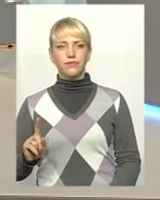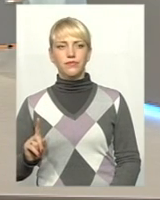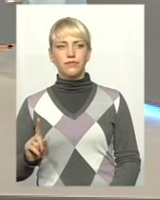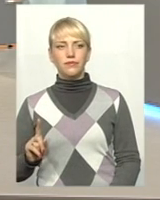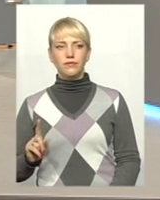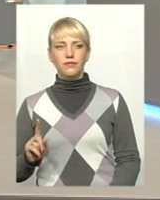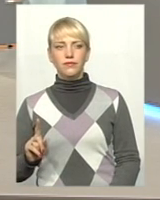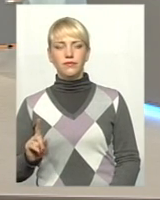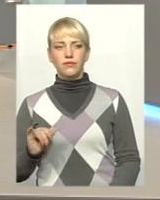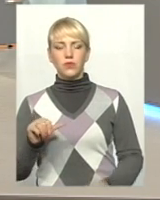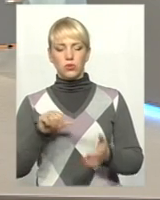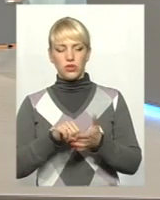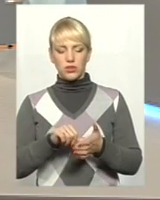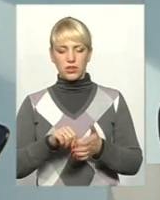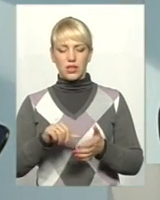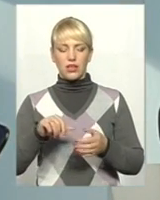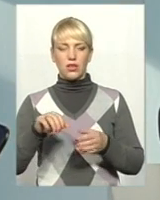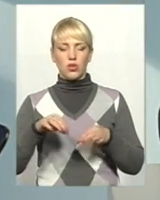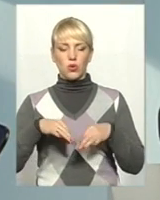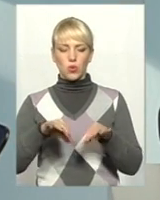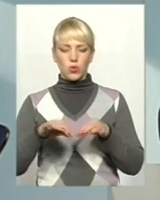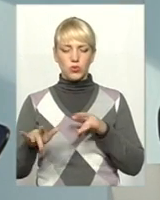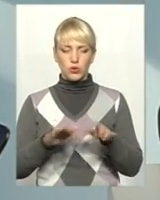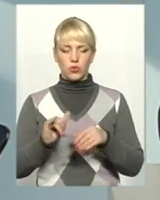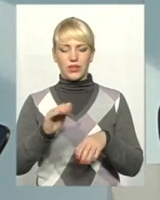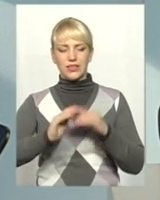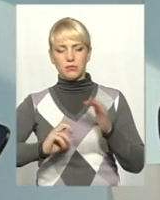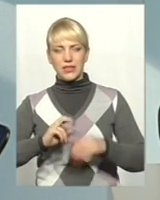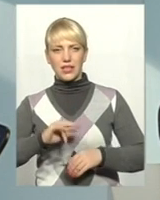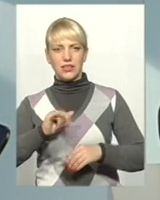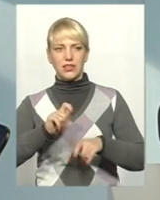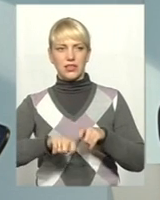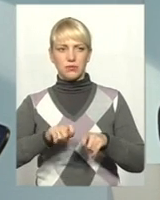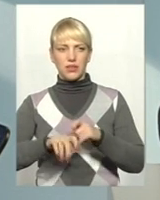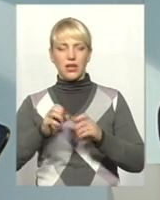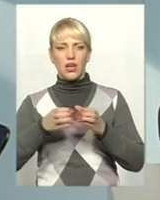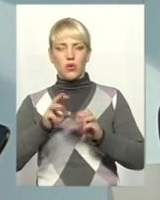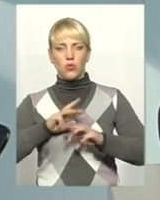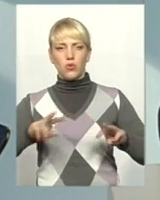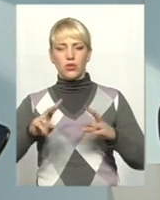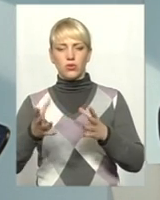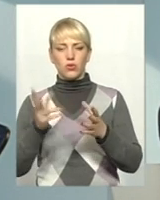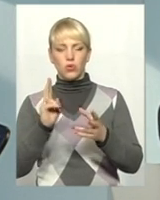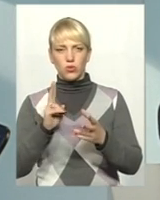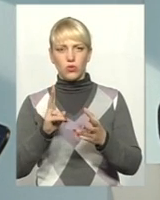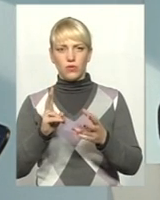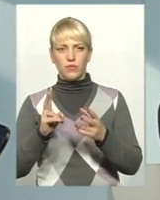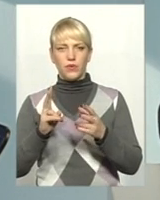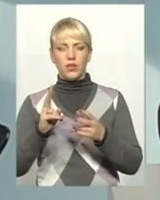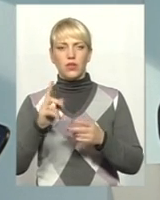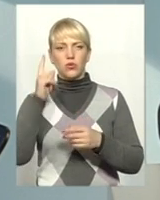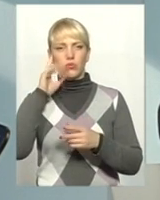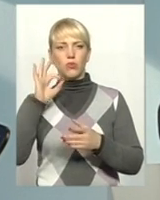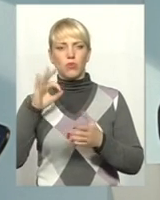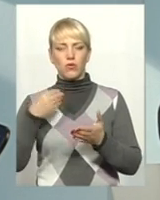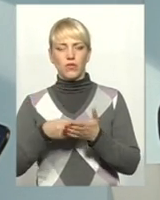і учасники дорожнього руху, і спеціалісти, і експерти, і насамперед уряд, який переймається фінансуванням